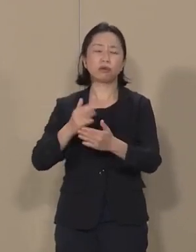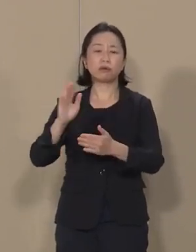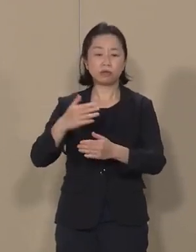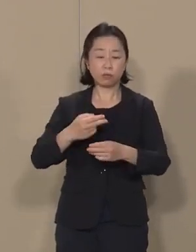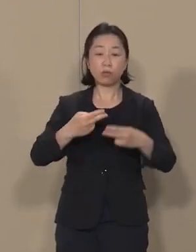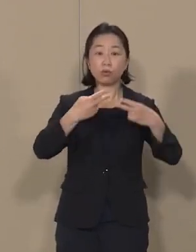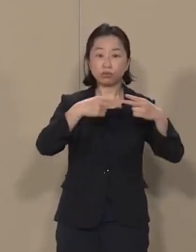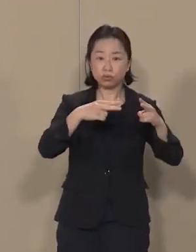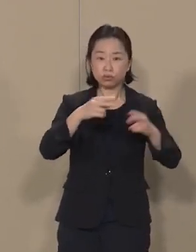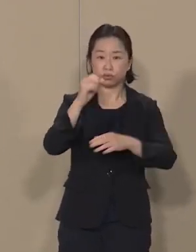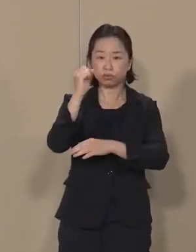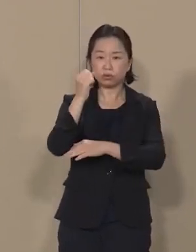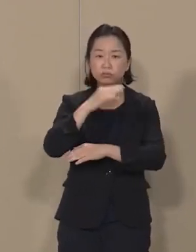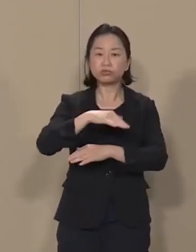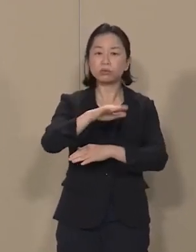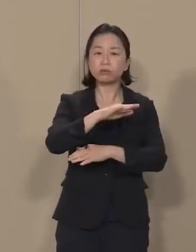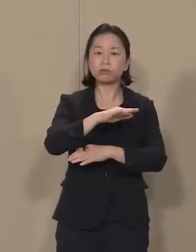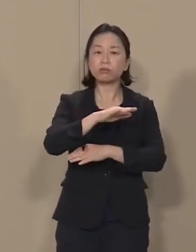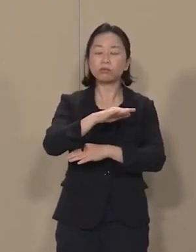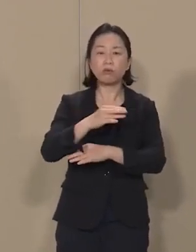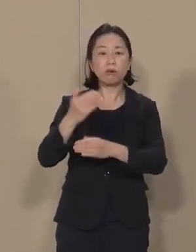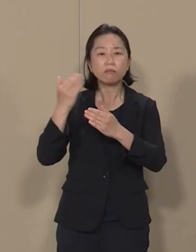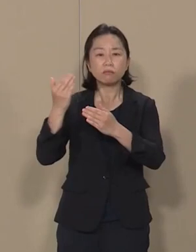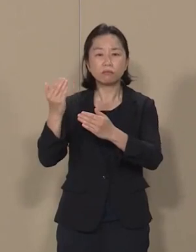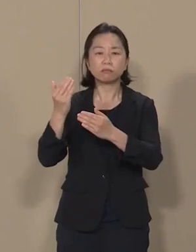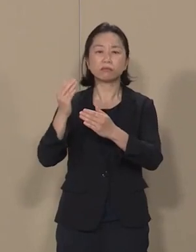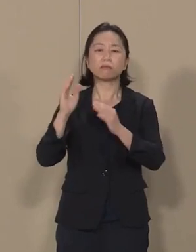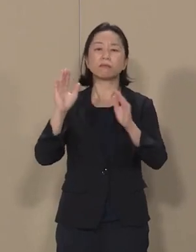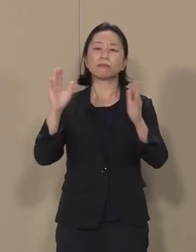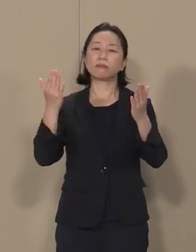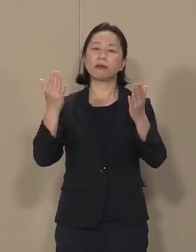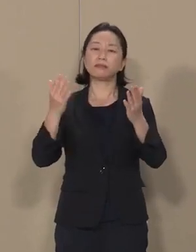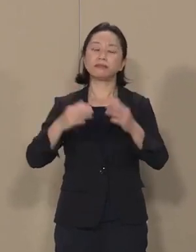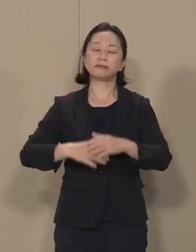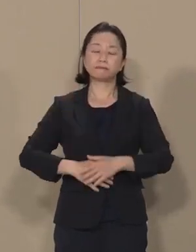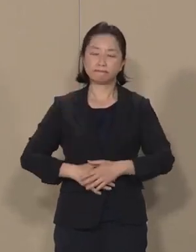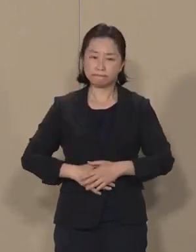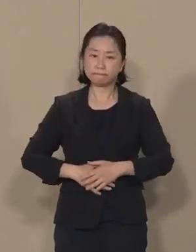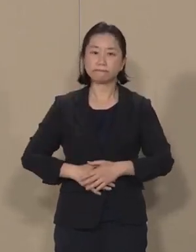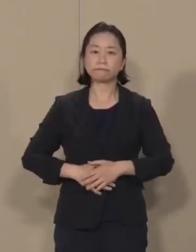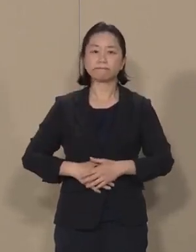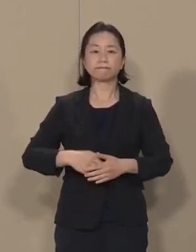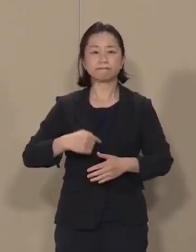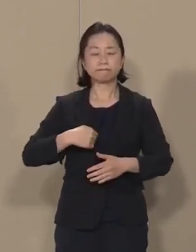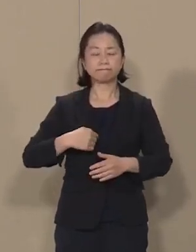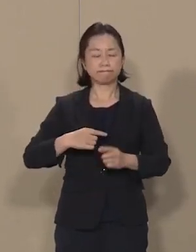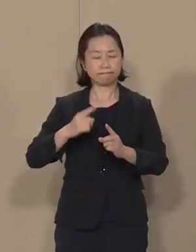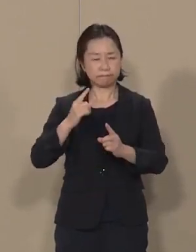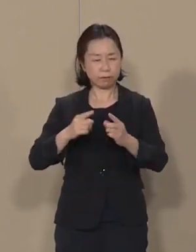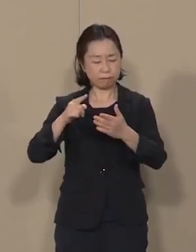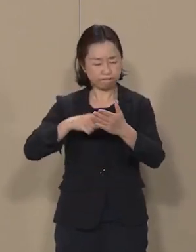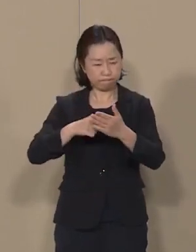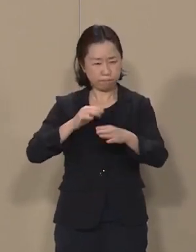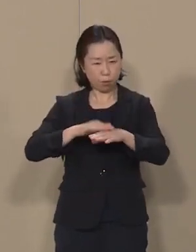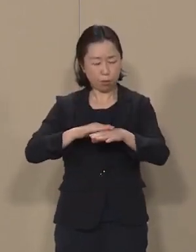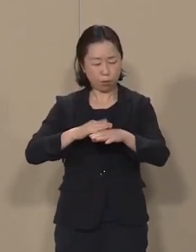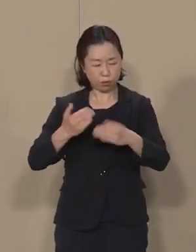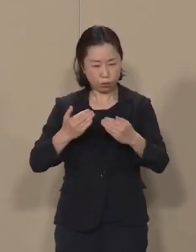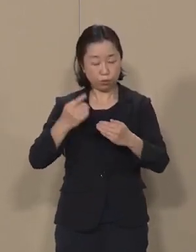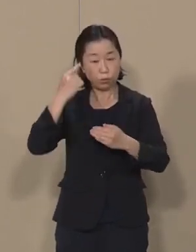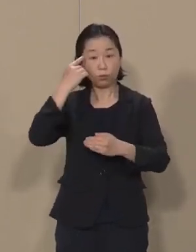あっても何事もなかったかのように日常が流れています私たちはこれを何とかしていかなければならないと思ってい